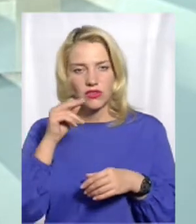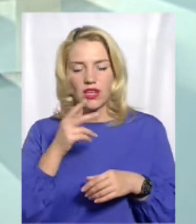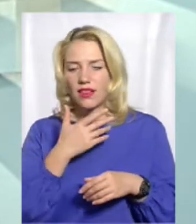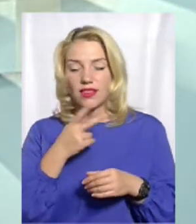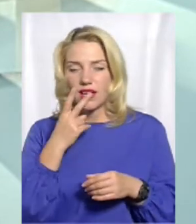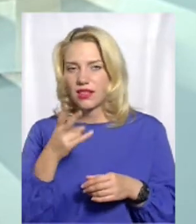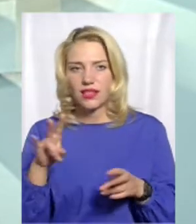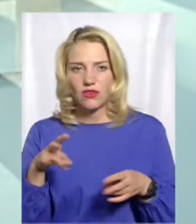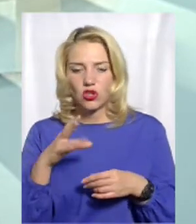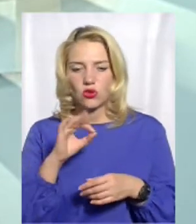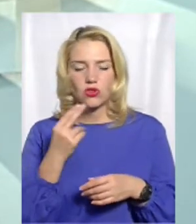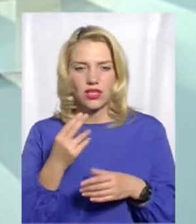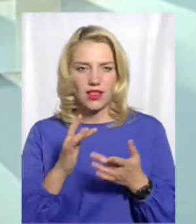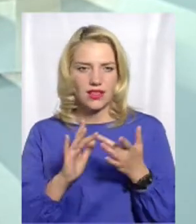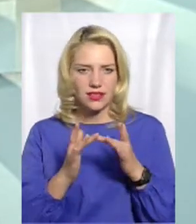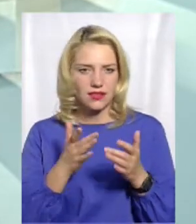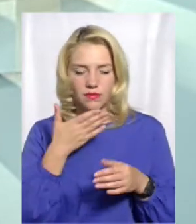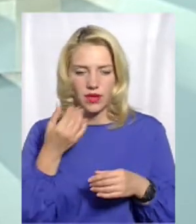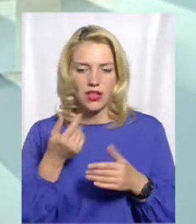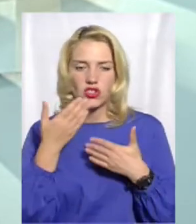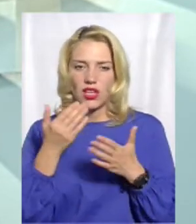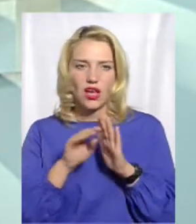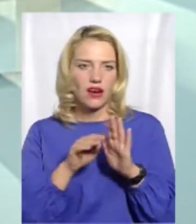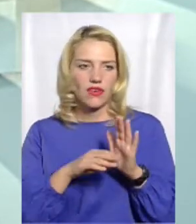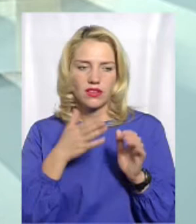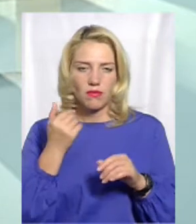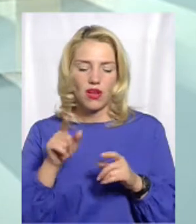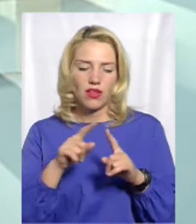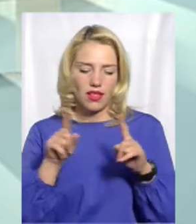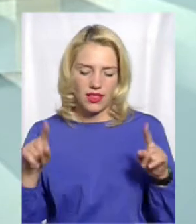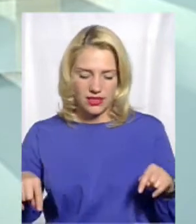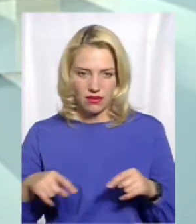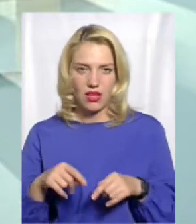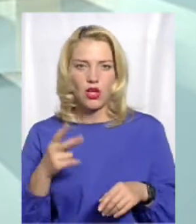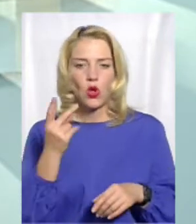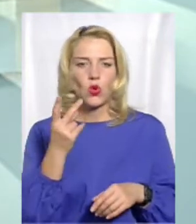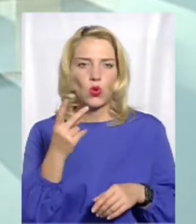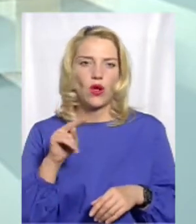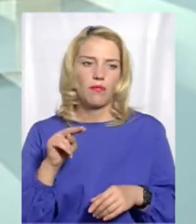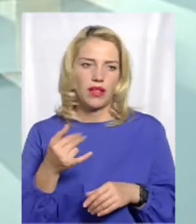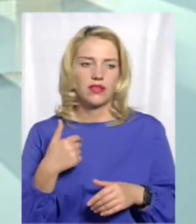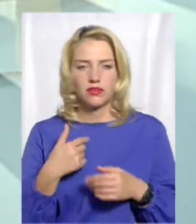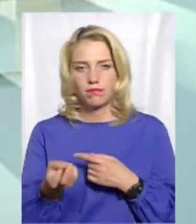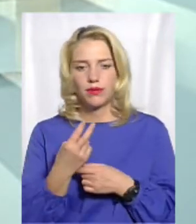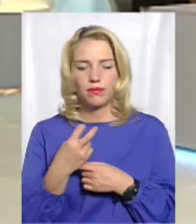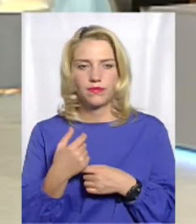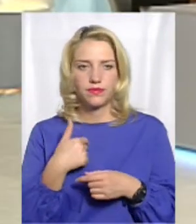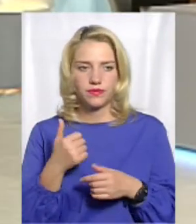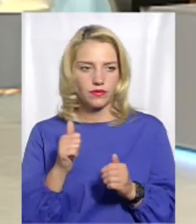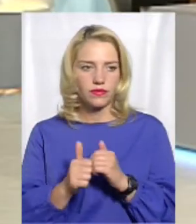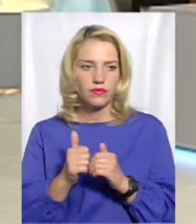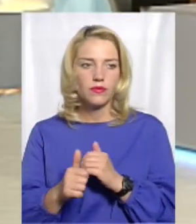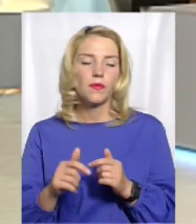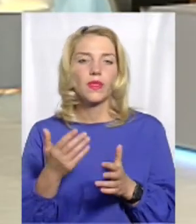дивляться не соціальні мережі, не читають графіки, в них є ця листівка, вони знають, а, друга п'ятниця, все, вони в нас. А чи не плануєте